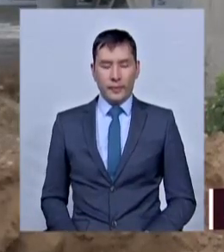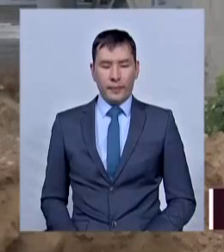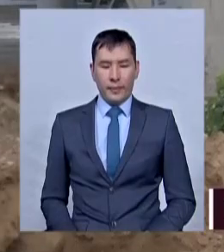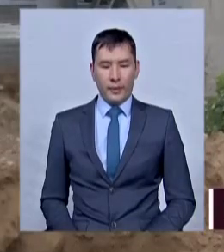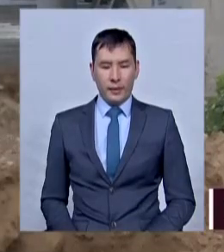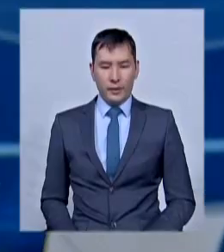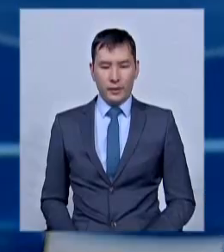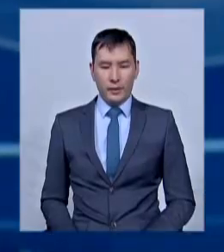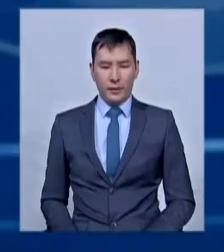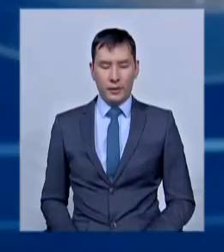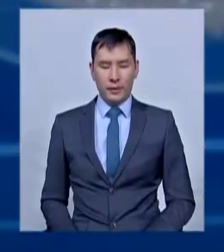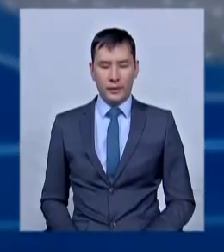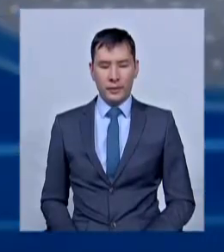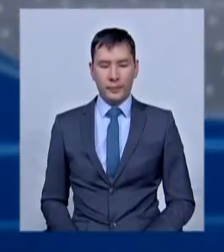телеарнасы.